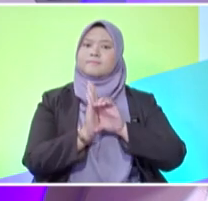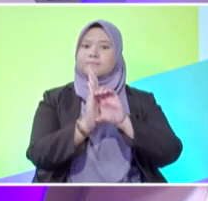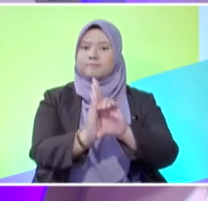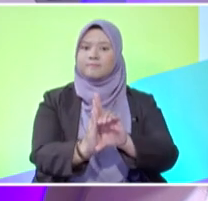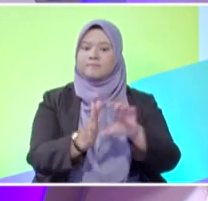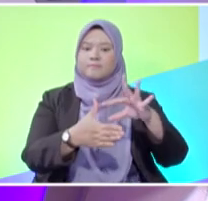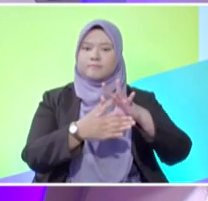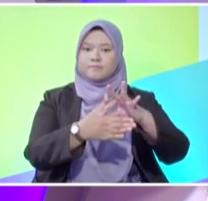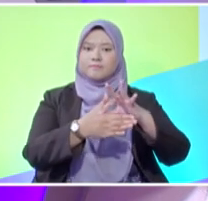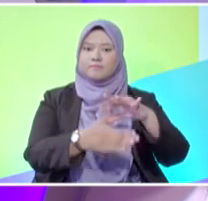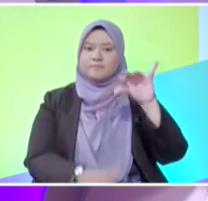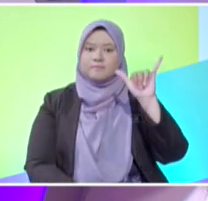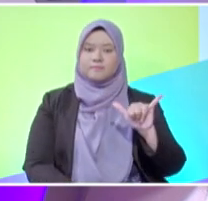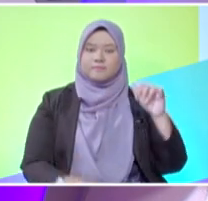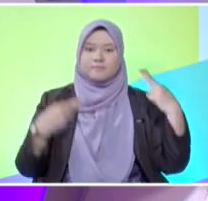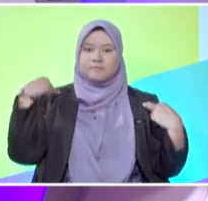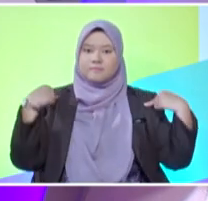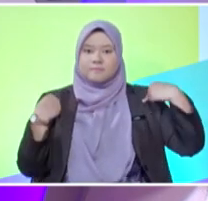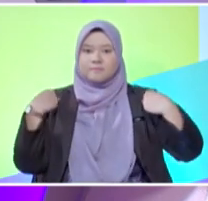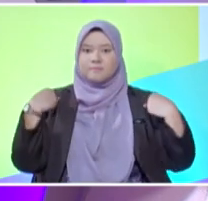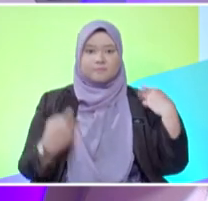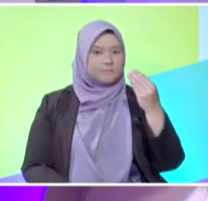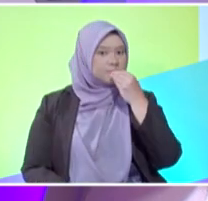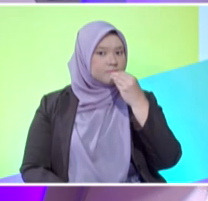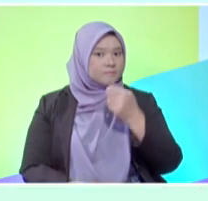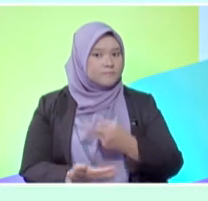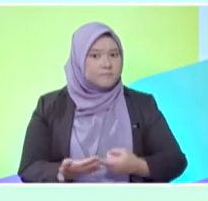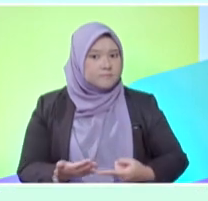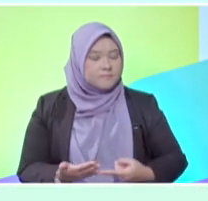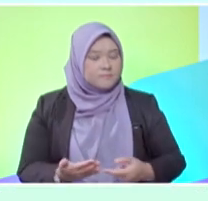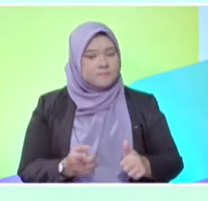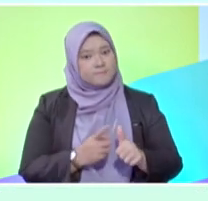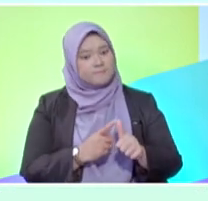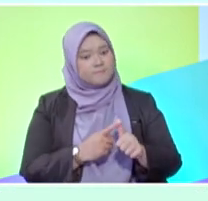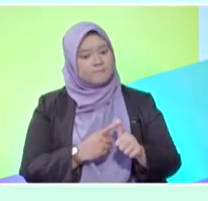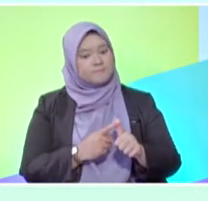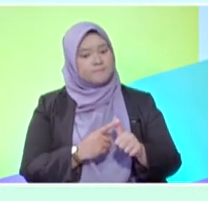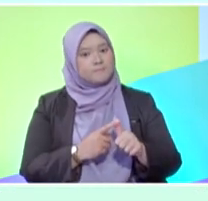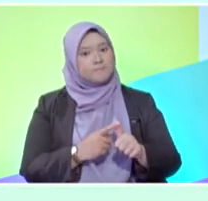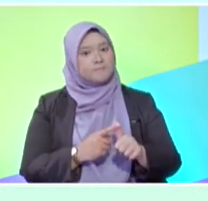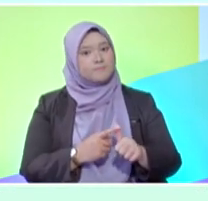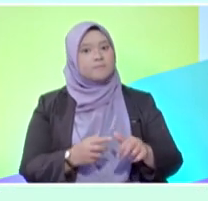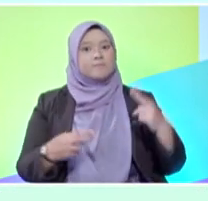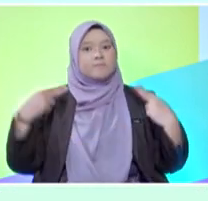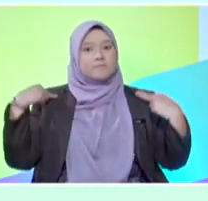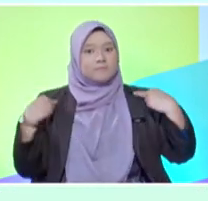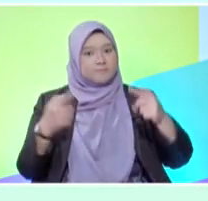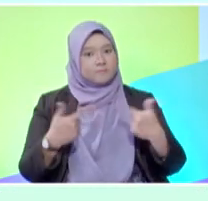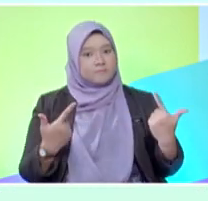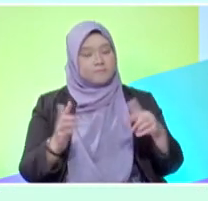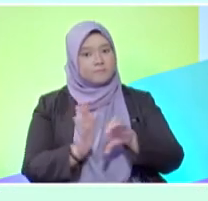contohnya seperti ikan ayam yang kedua cacing yang ketiga